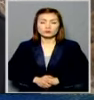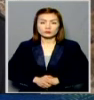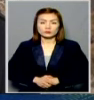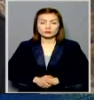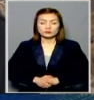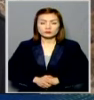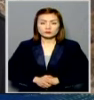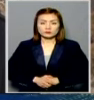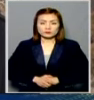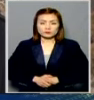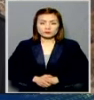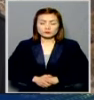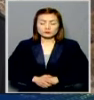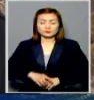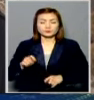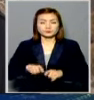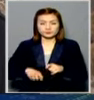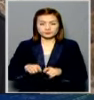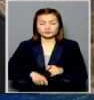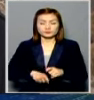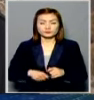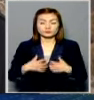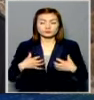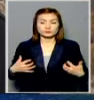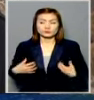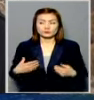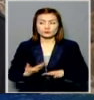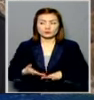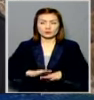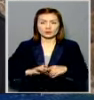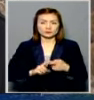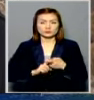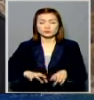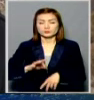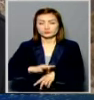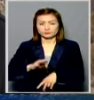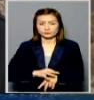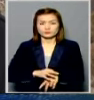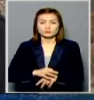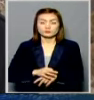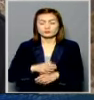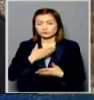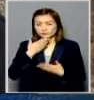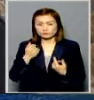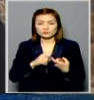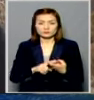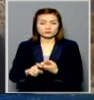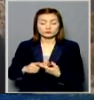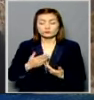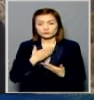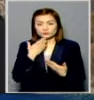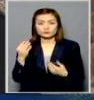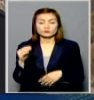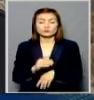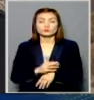қорытындысымен бұл сынамалардан жануарлардың аса қауіпті жұқпалы аурулар анықталған жоқ. Және де